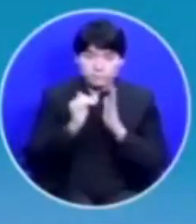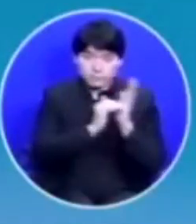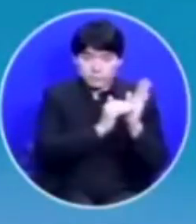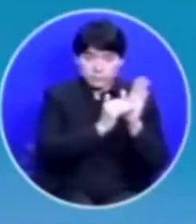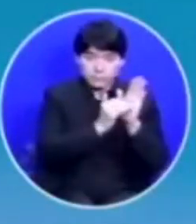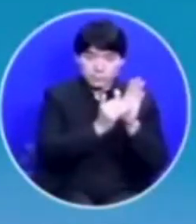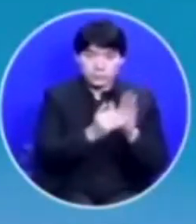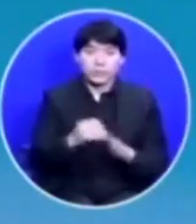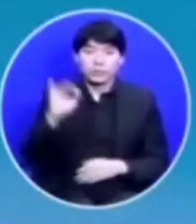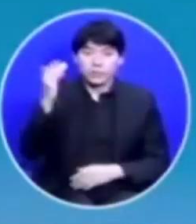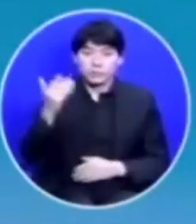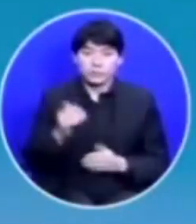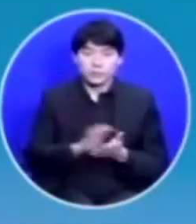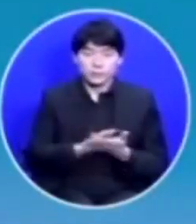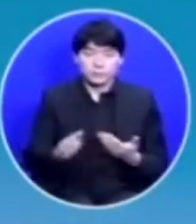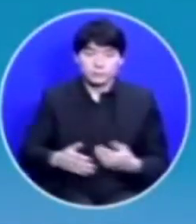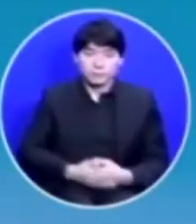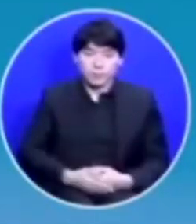심각한 문제죠